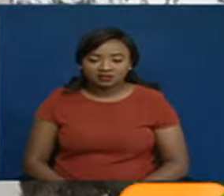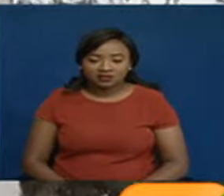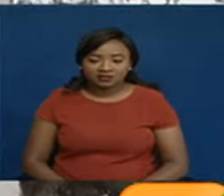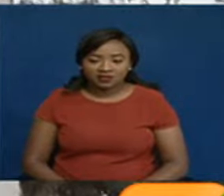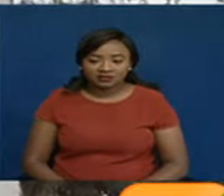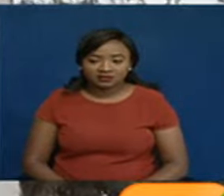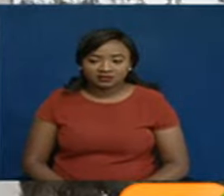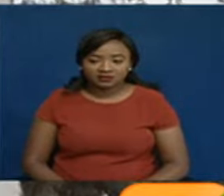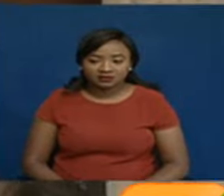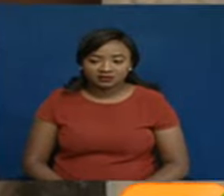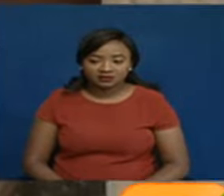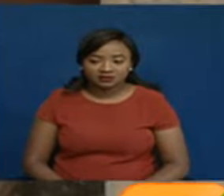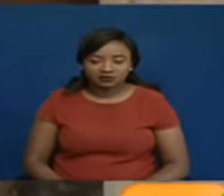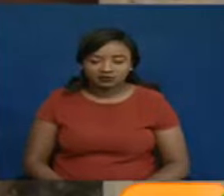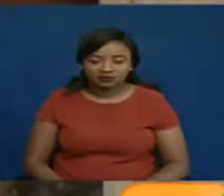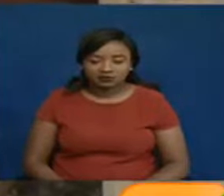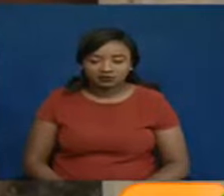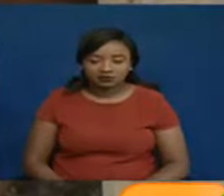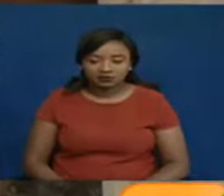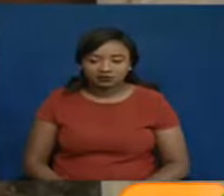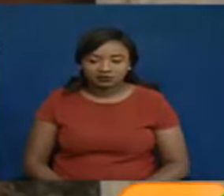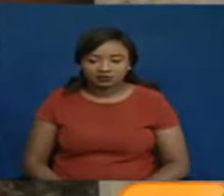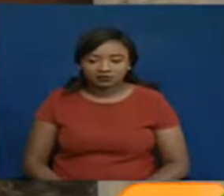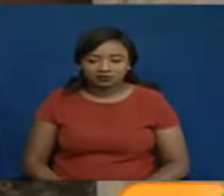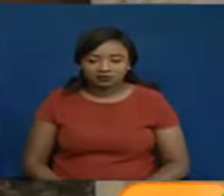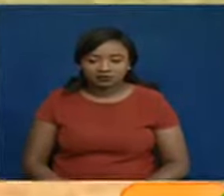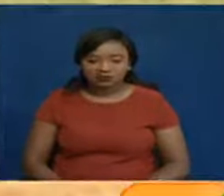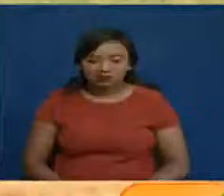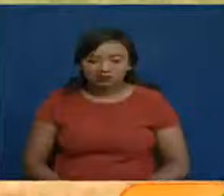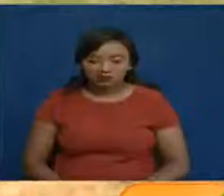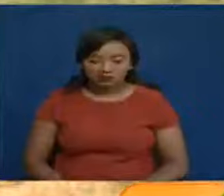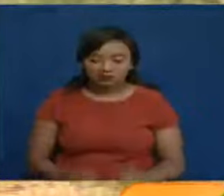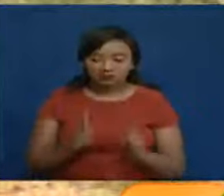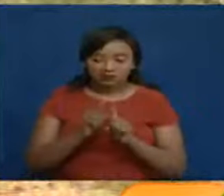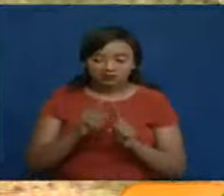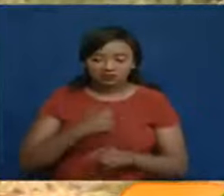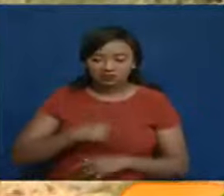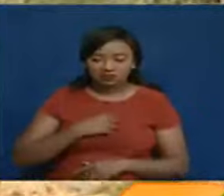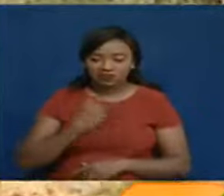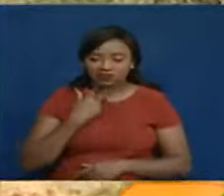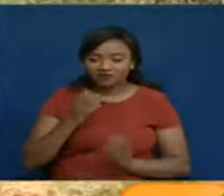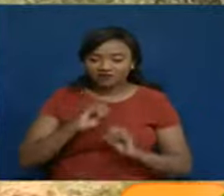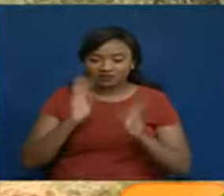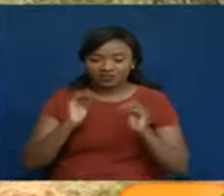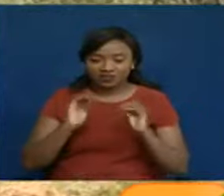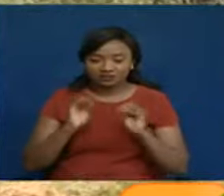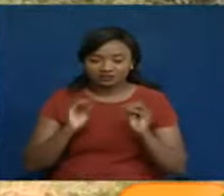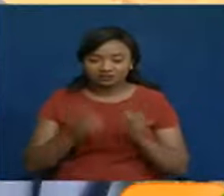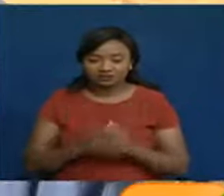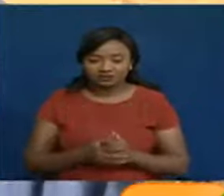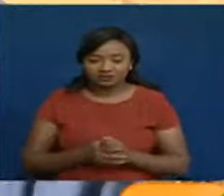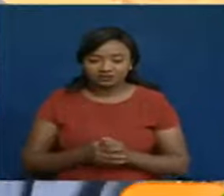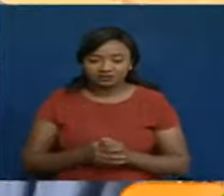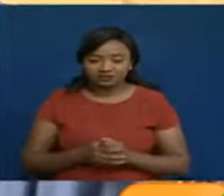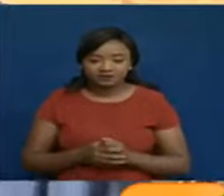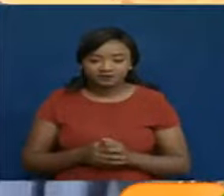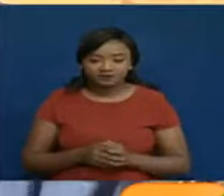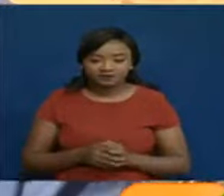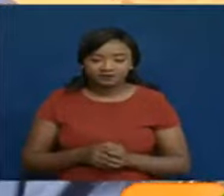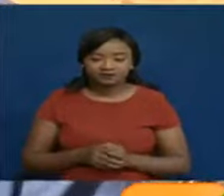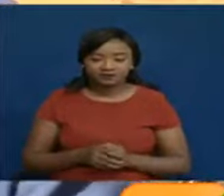ya Membley wakiwa na simu ndani ya chumba cha mtihani dakika chache kabla ya mtihani kuanza. The examiner has not